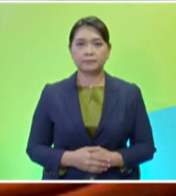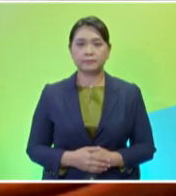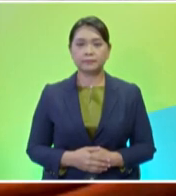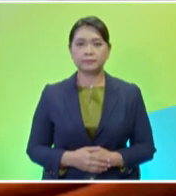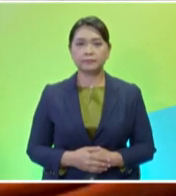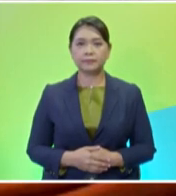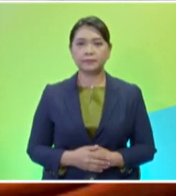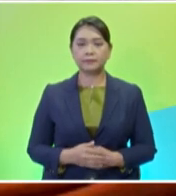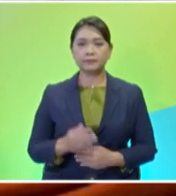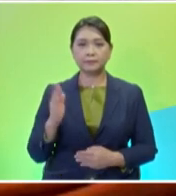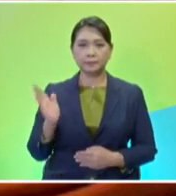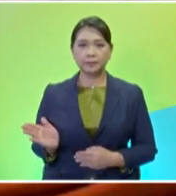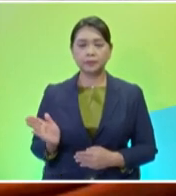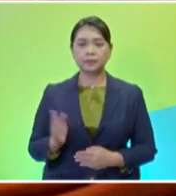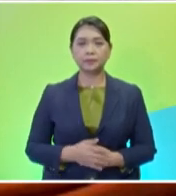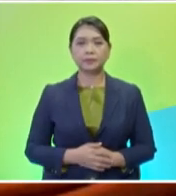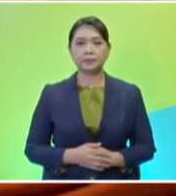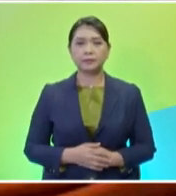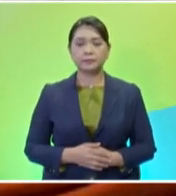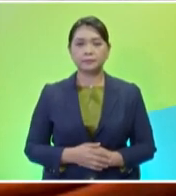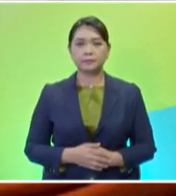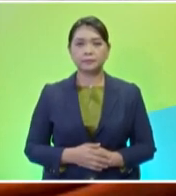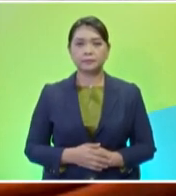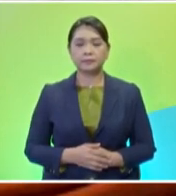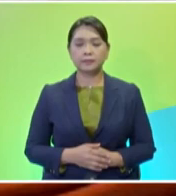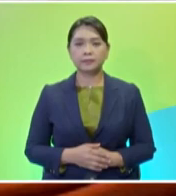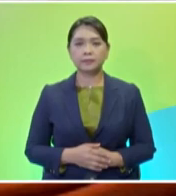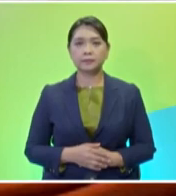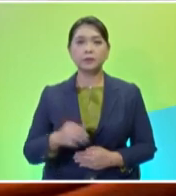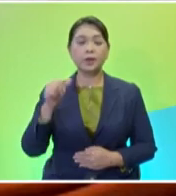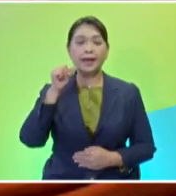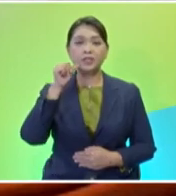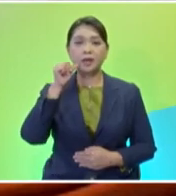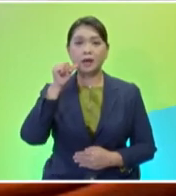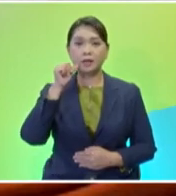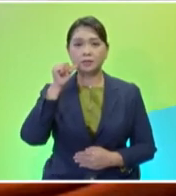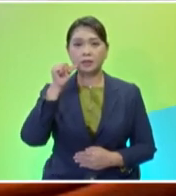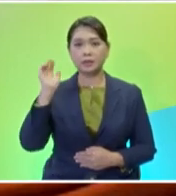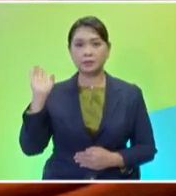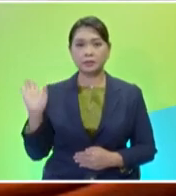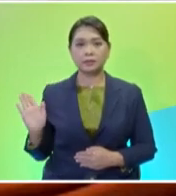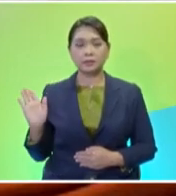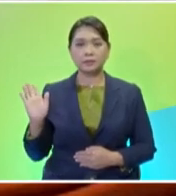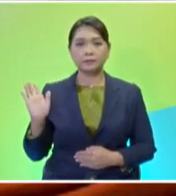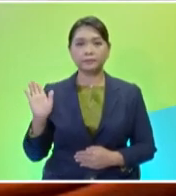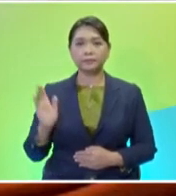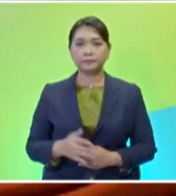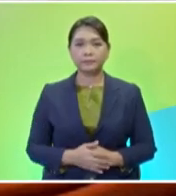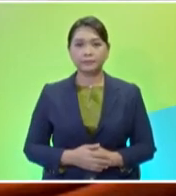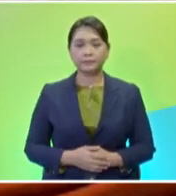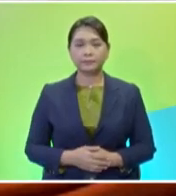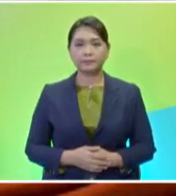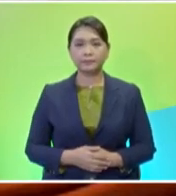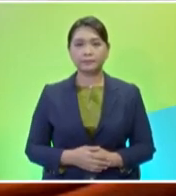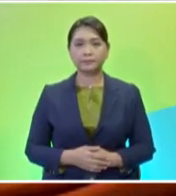Hai seterusnya kita ada Aisyah Sofia benci Amir Ikram Hai guys